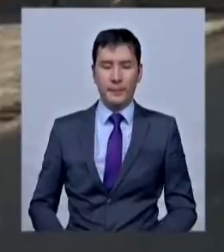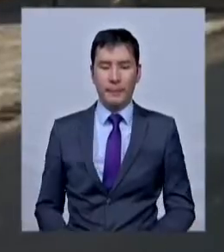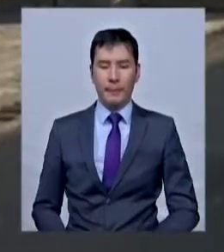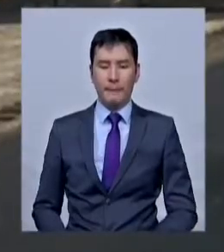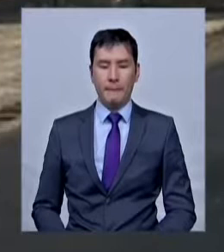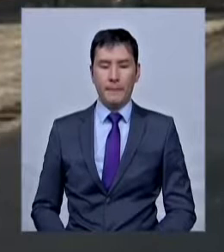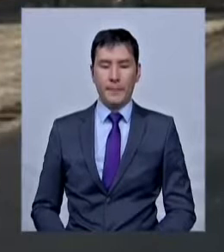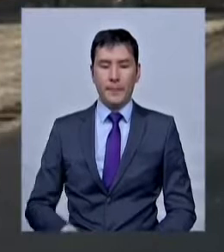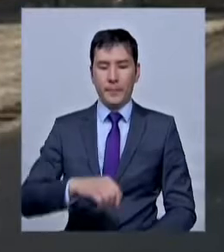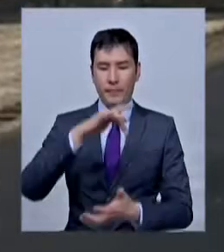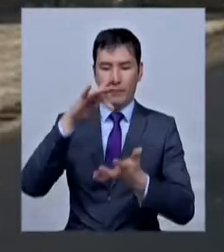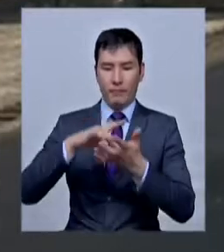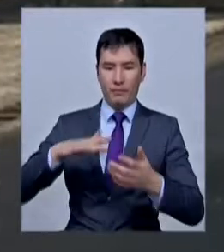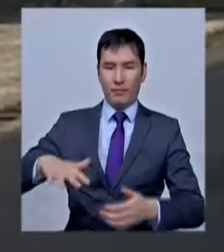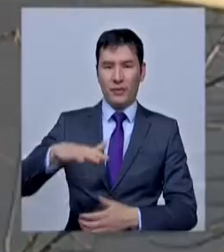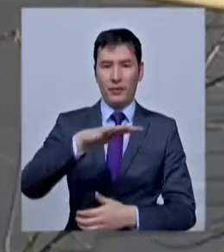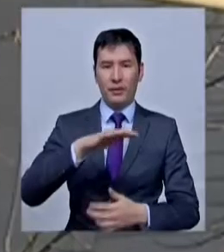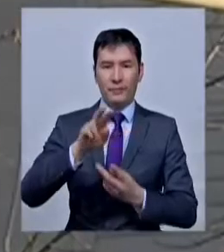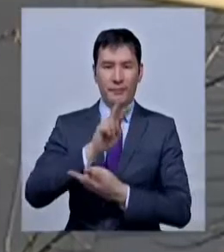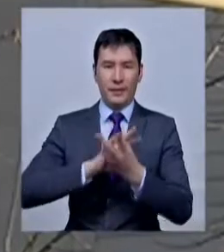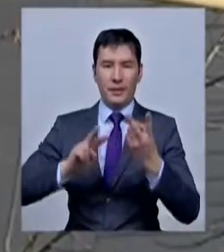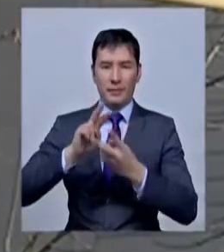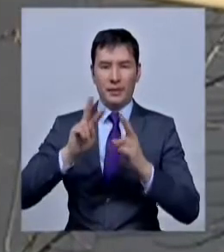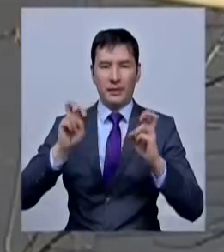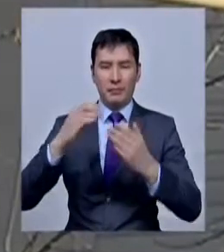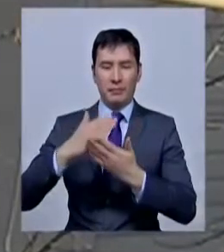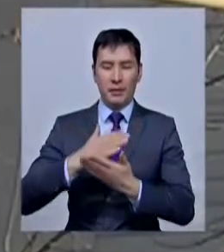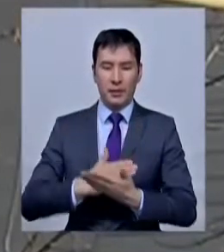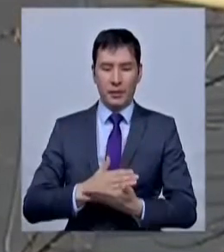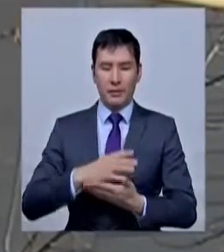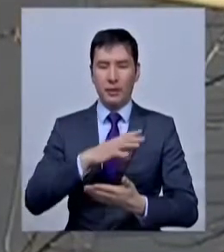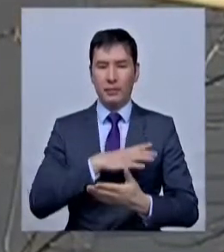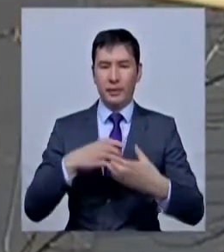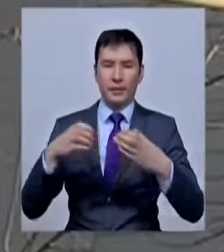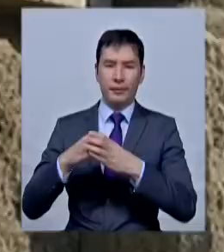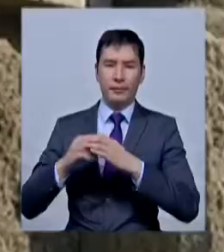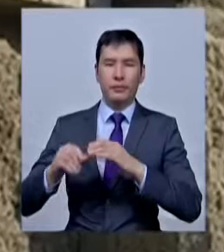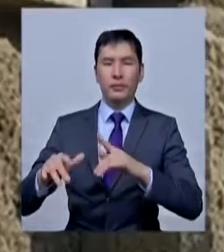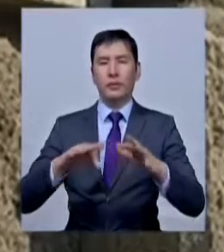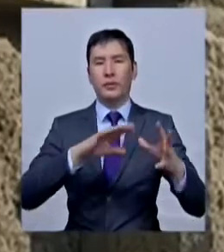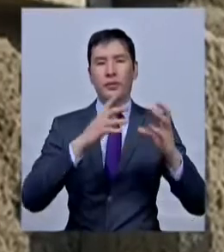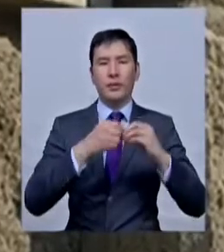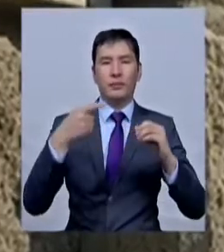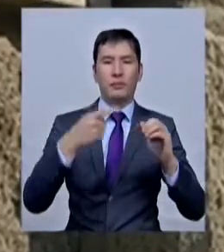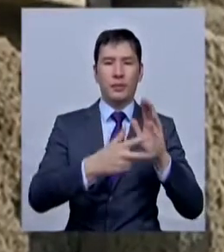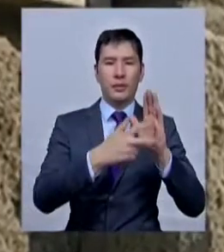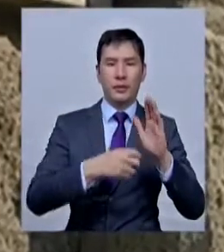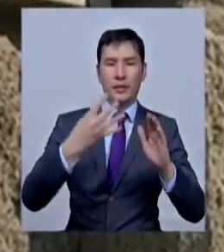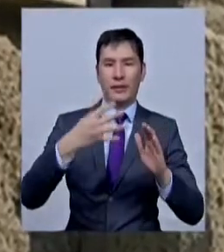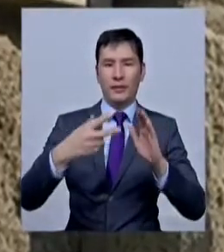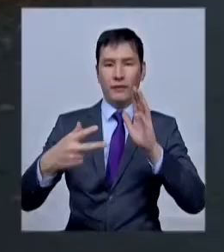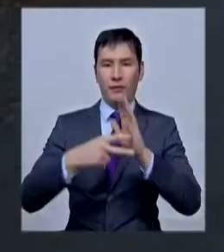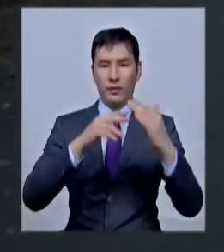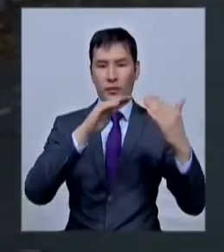Қалалық энерготиімділік және инфрақұрылымдық даму басқармасы жүргізген мониторинг нәтижесінде 1848 тұрғын